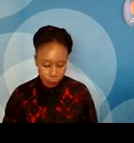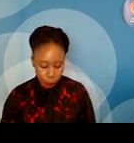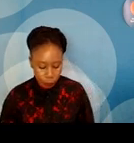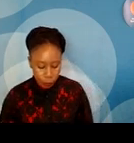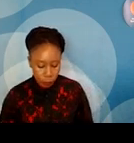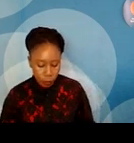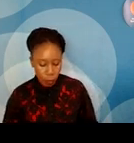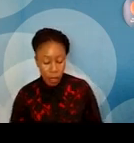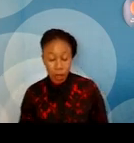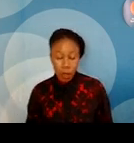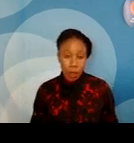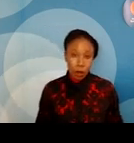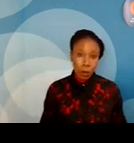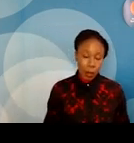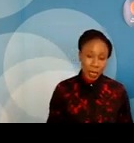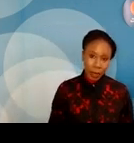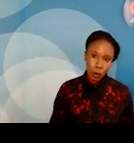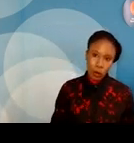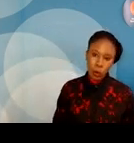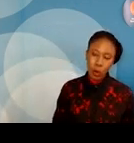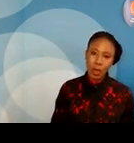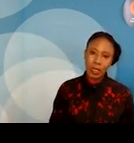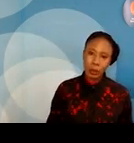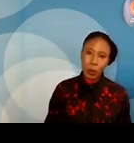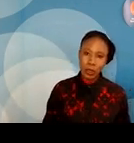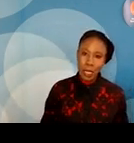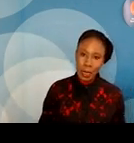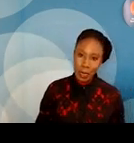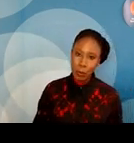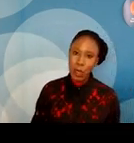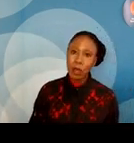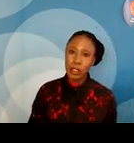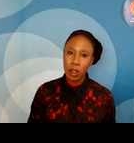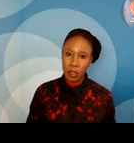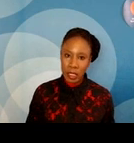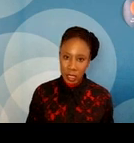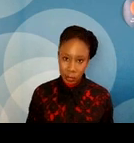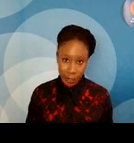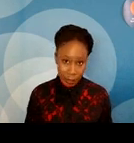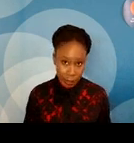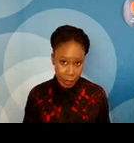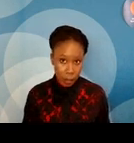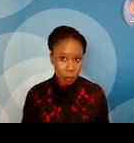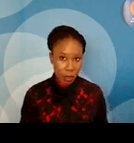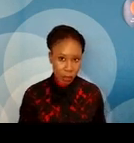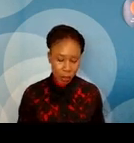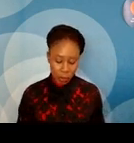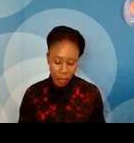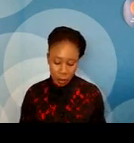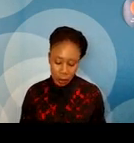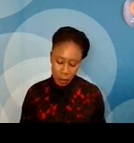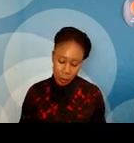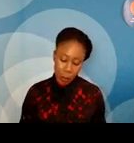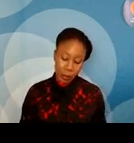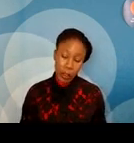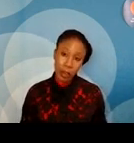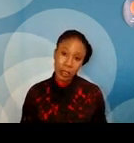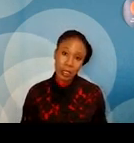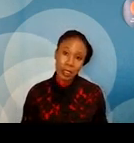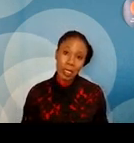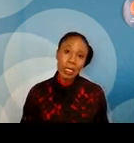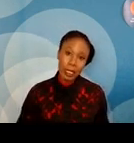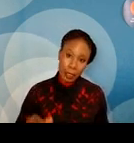pensioneringen. Och man menar också på att åtgärderna behöver göras i flera steg, men framförallt att det